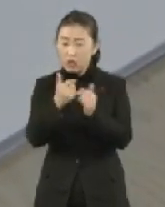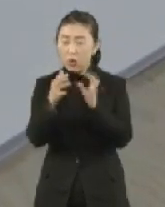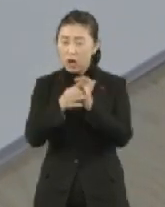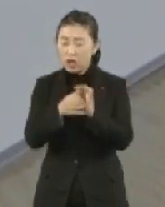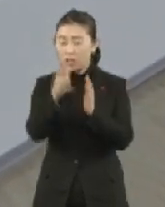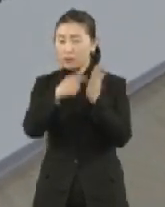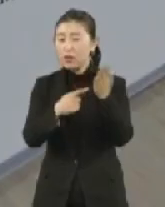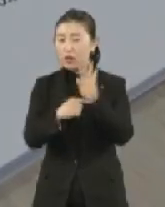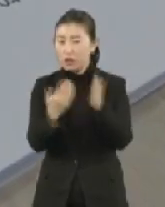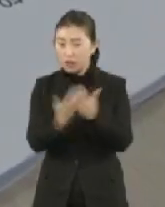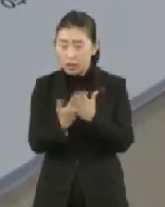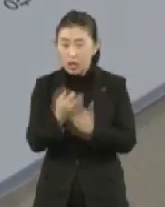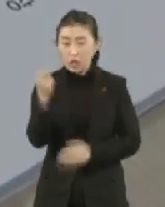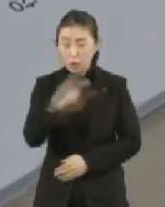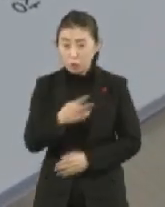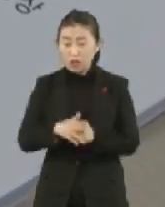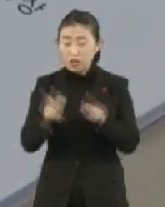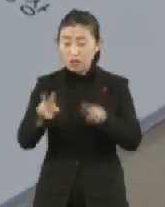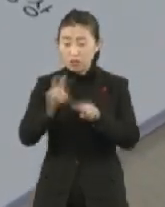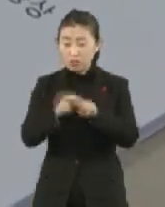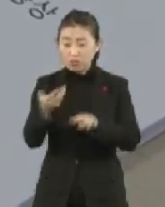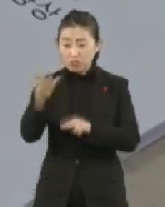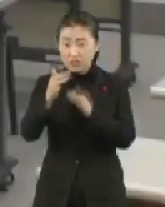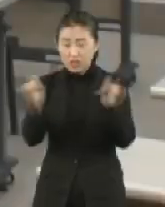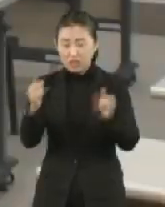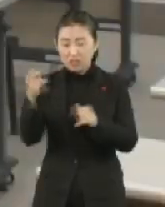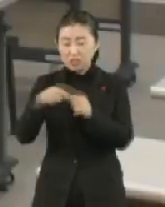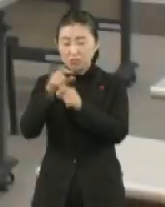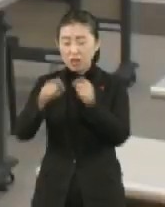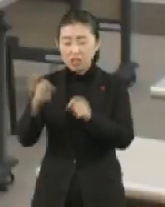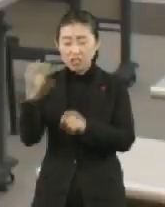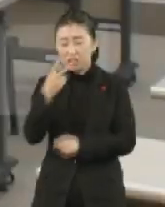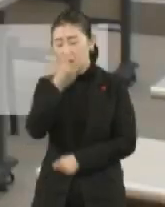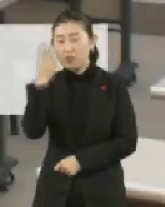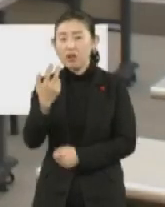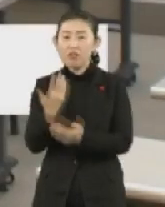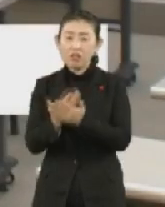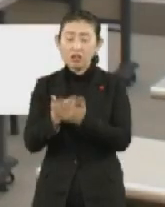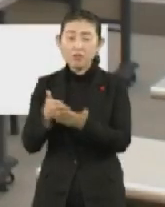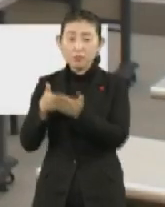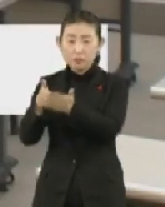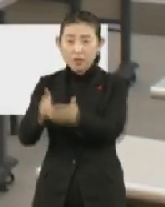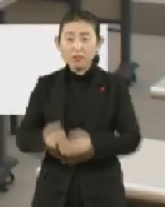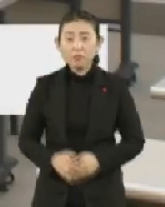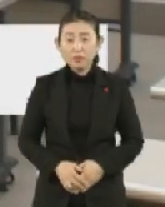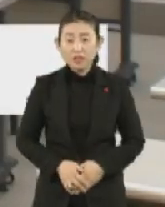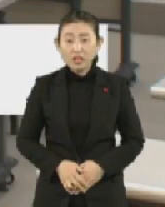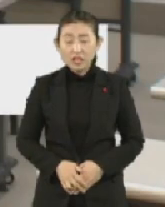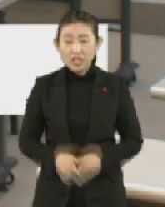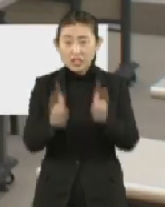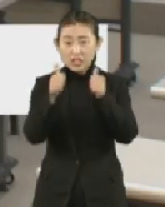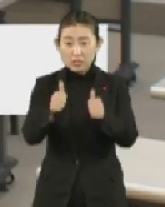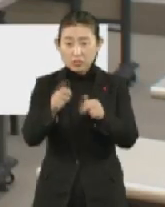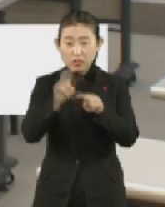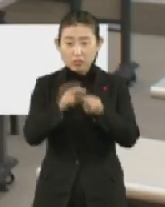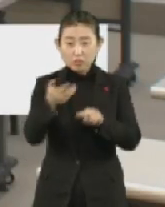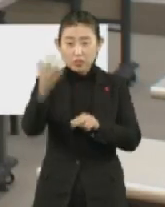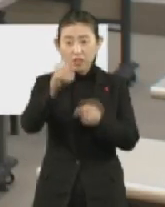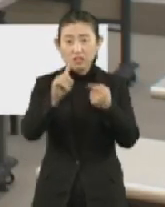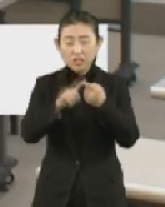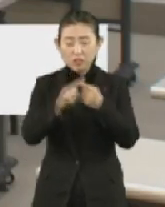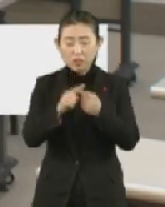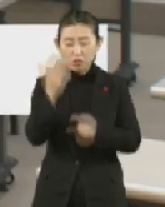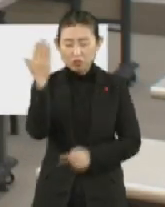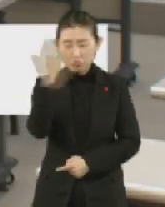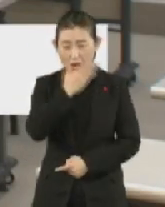의혹 직원의 인사발령 재검토를 촉구했습니다. 심사 승진에 대해서 투명하게 이루어질 수 있도록 요청을